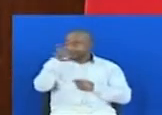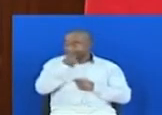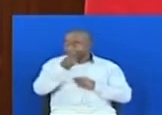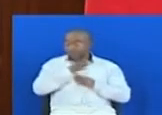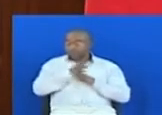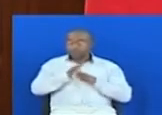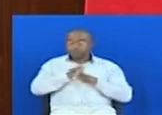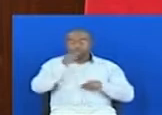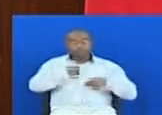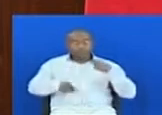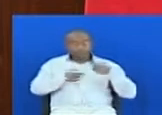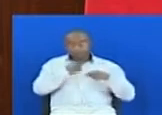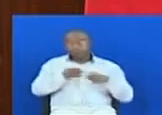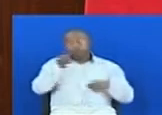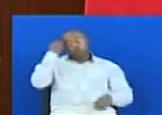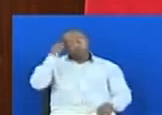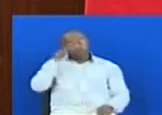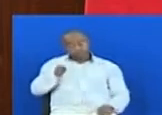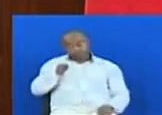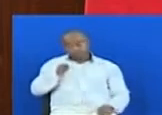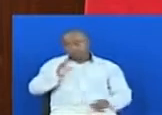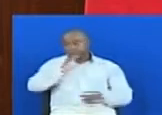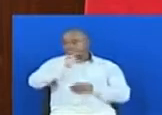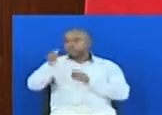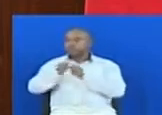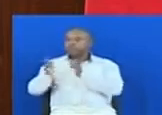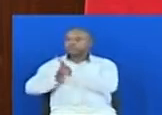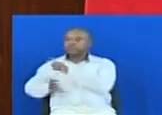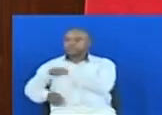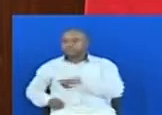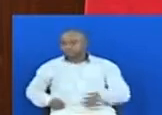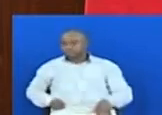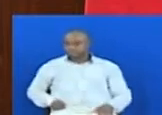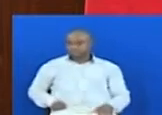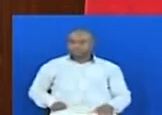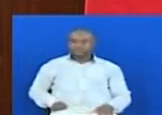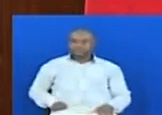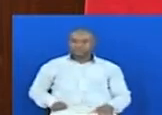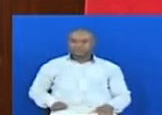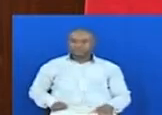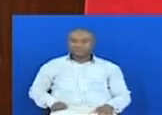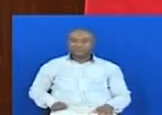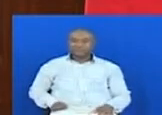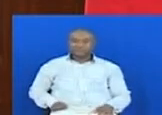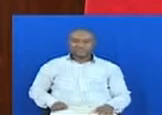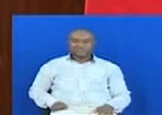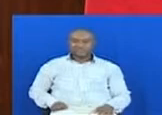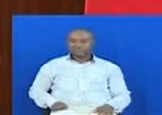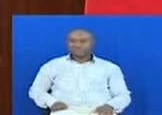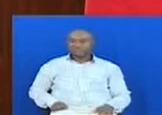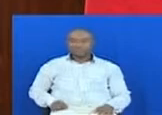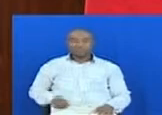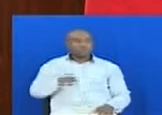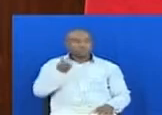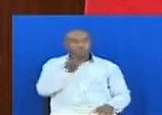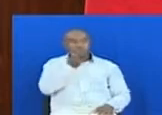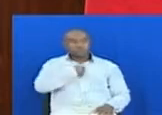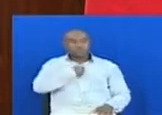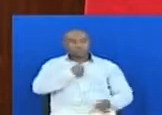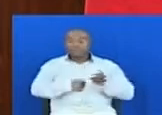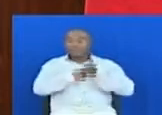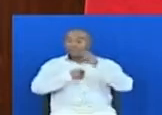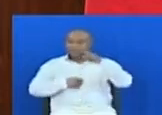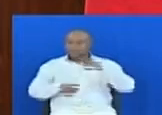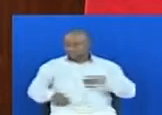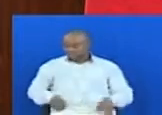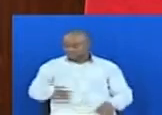ya janga la ugonjwa wa corona, yani COVID-19. Kwanza naunga mkono azimio hili, lakini nachukua fursa hii sana